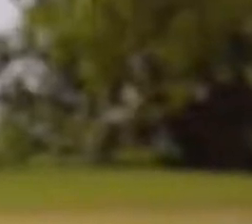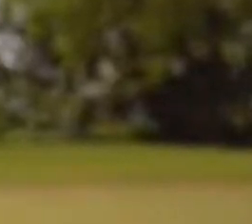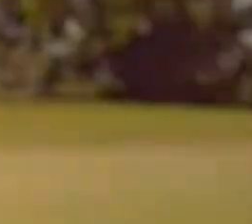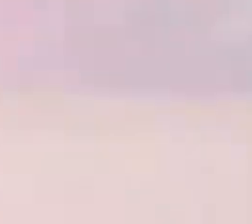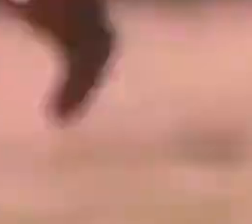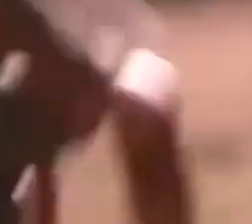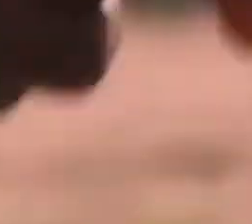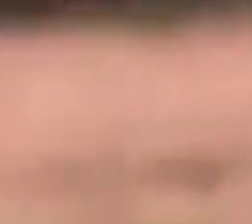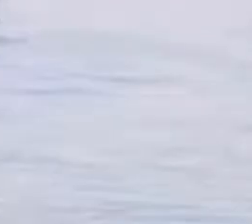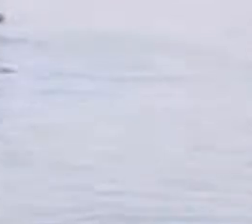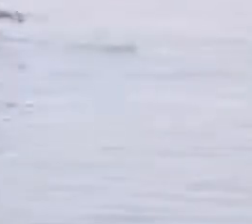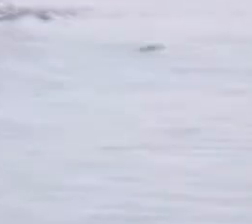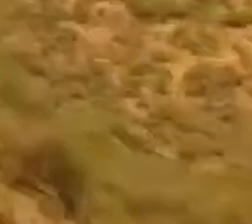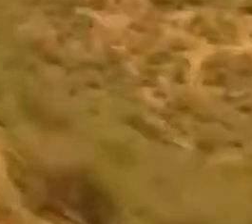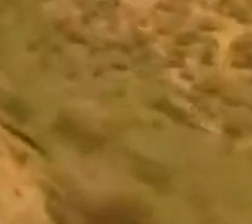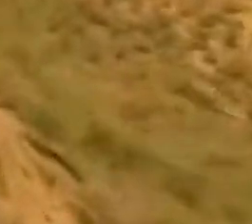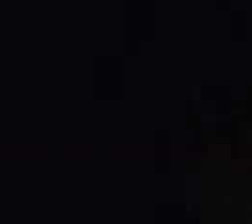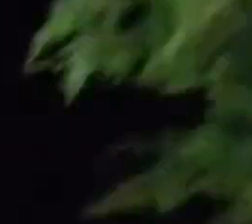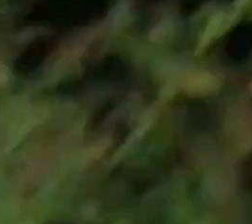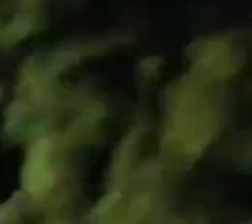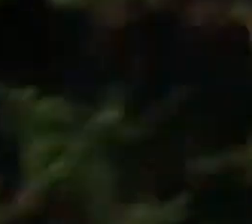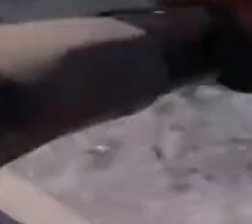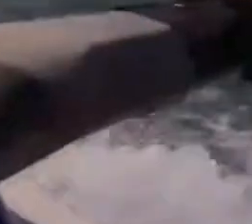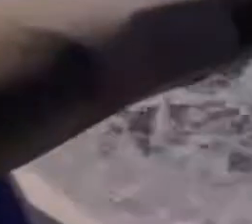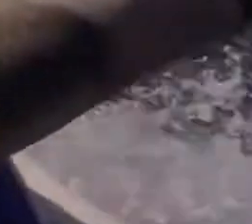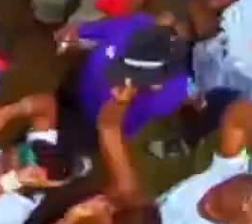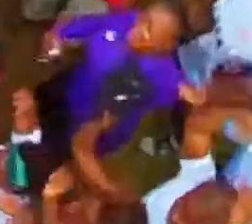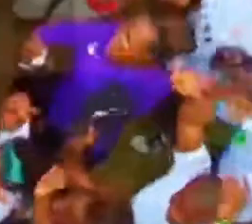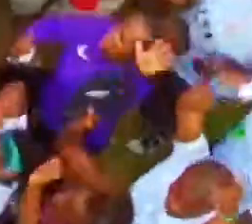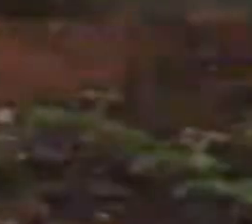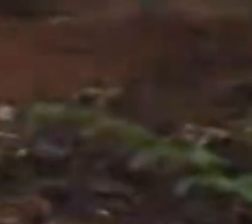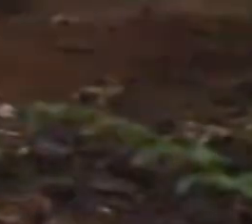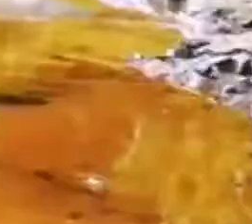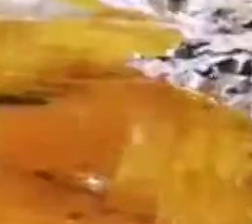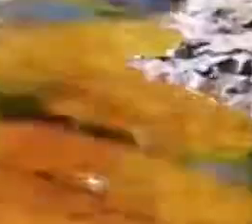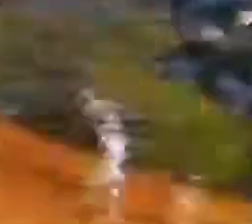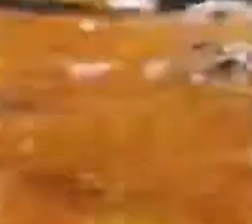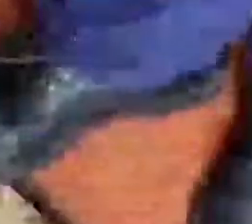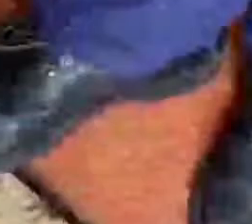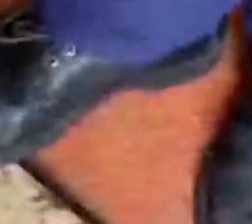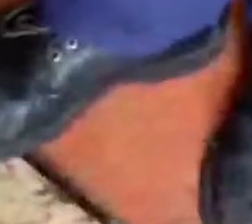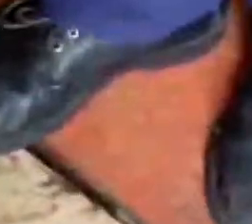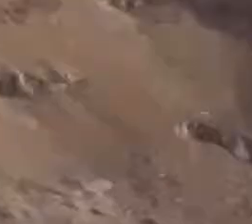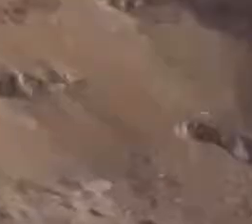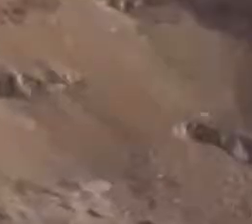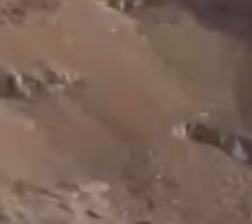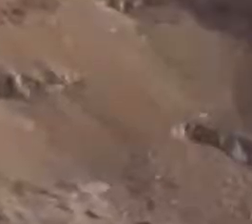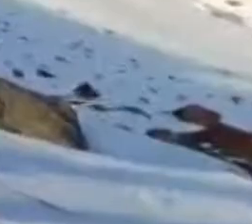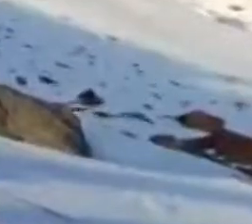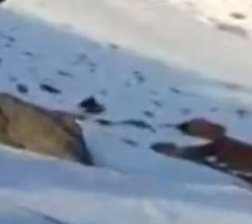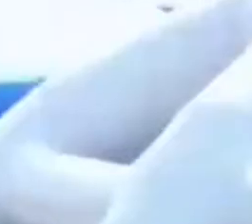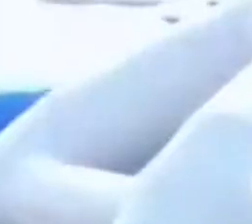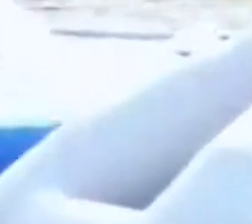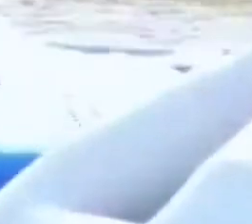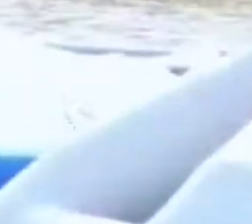Pamoja tutashinda janga hili na tutarejelea yale tuyapendayo kwa dhati.